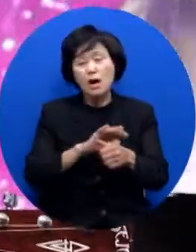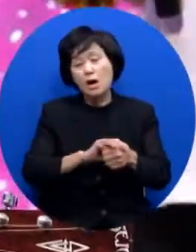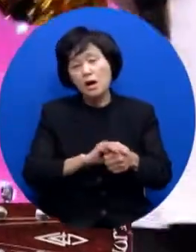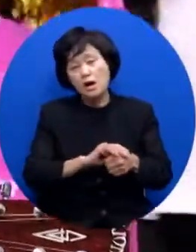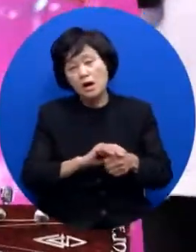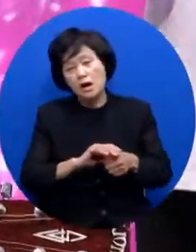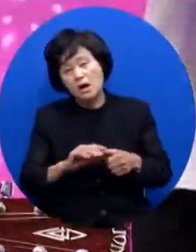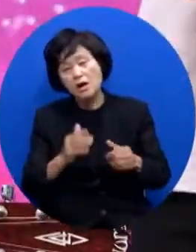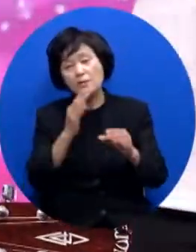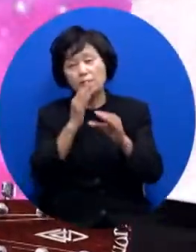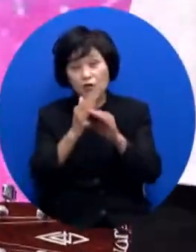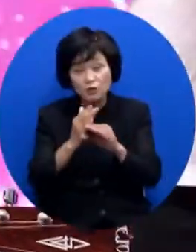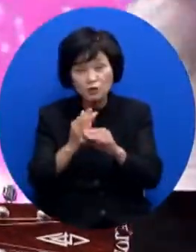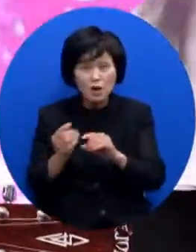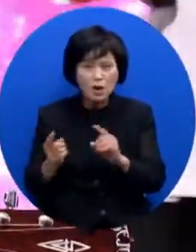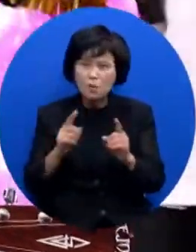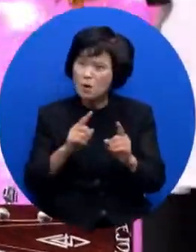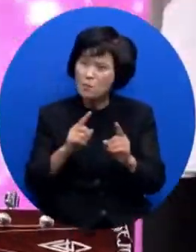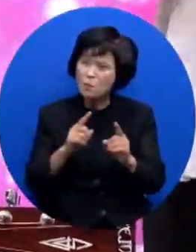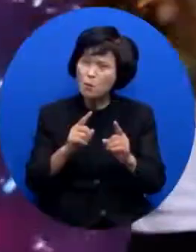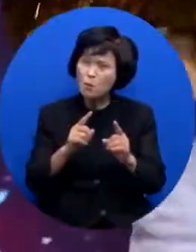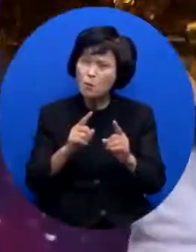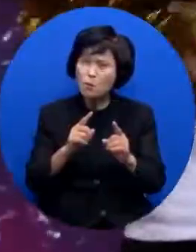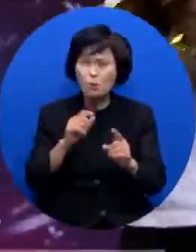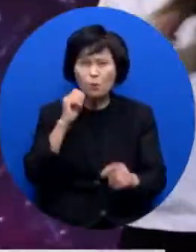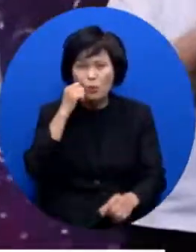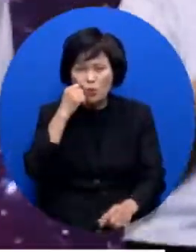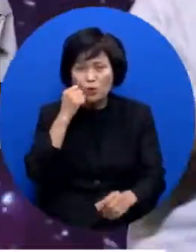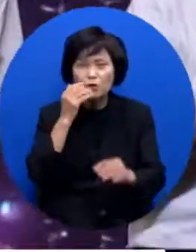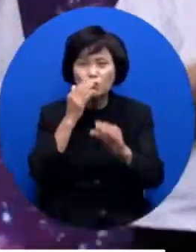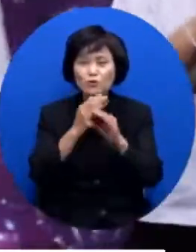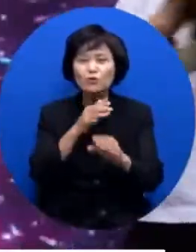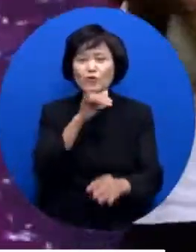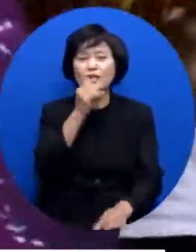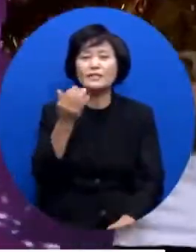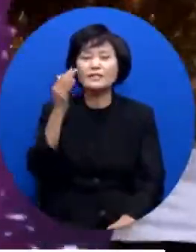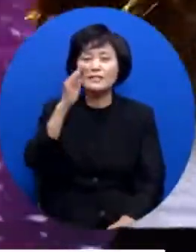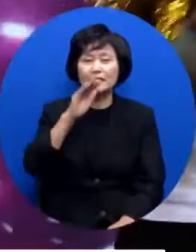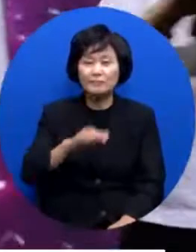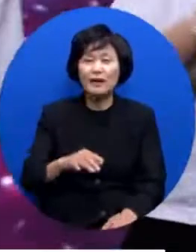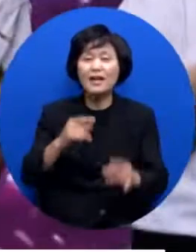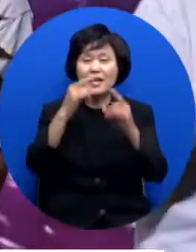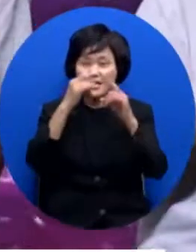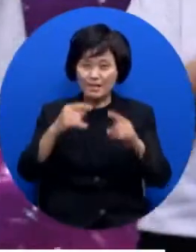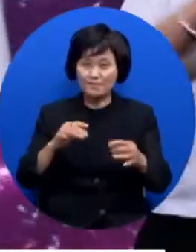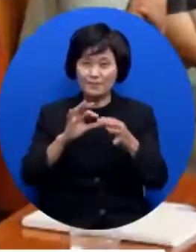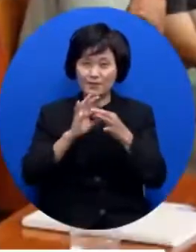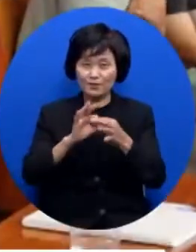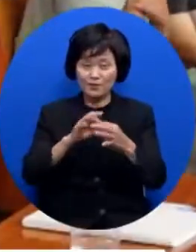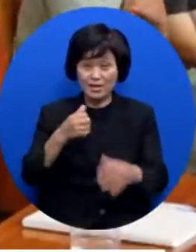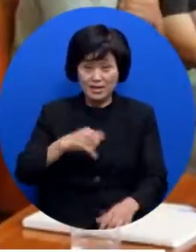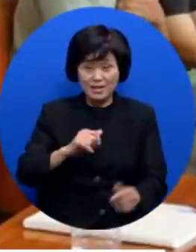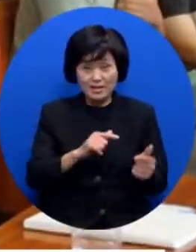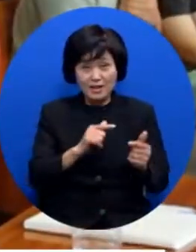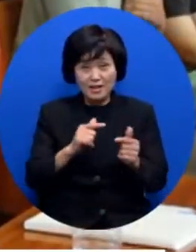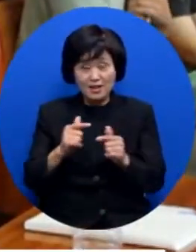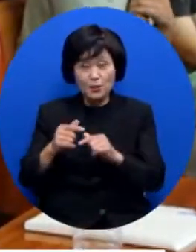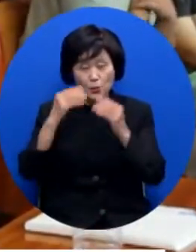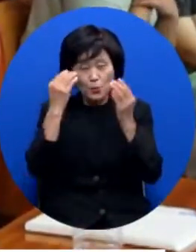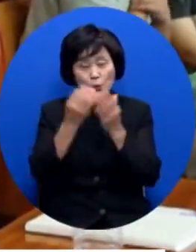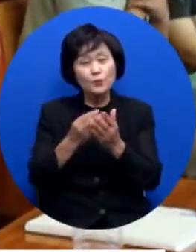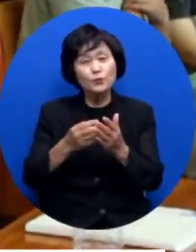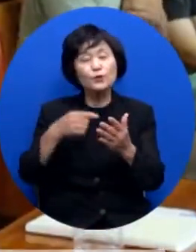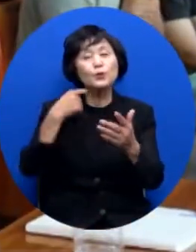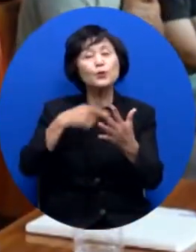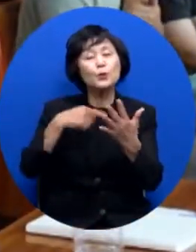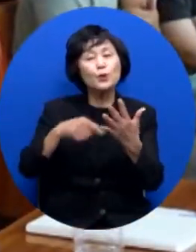상황. 이를 직시한 청사교회가 신앙캠프를 통해 자녀들을 온전히 교육할 수 있는 노하우를